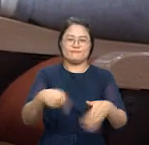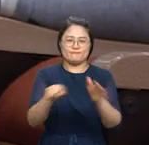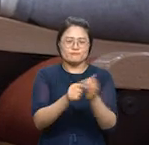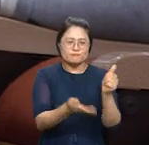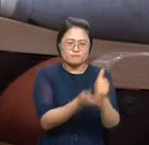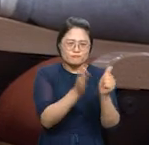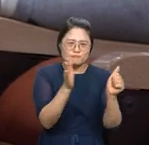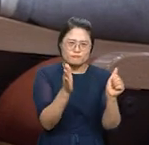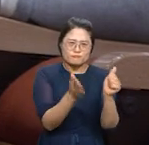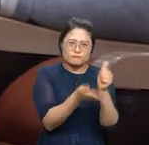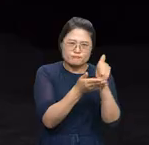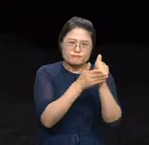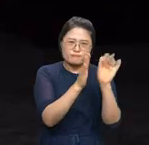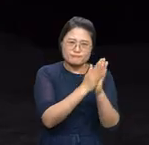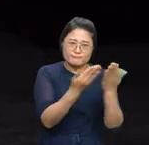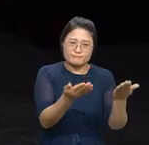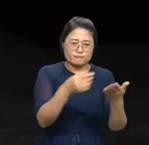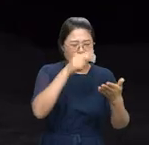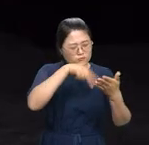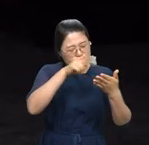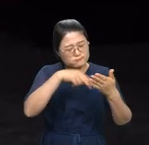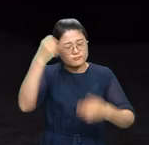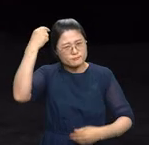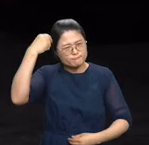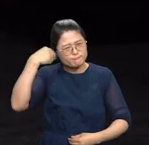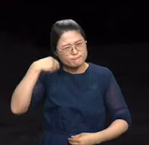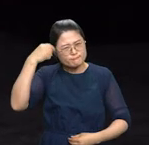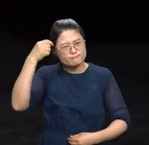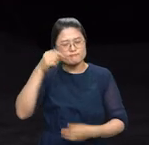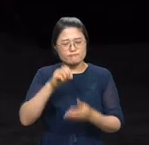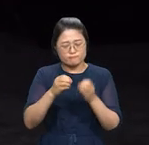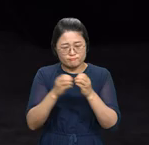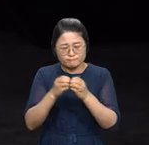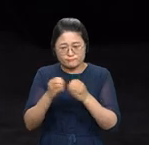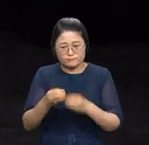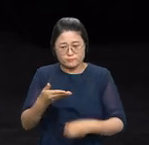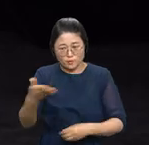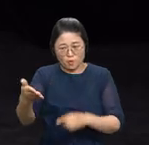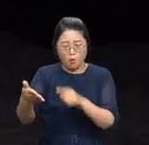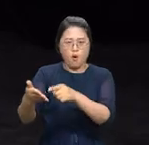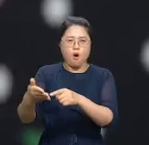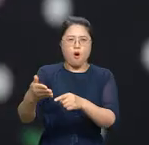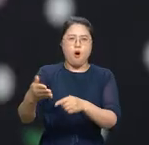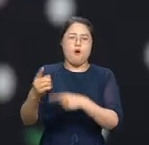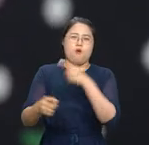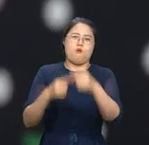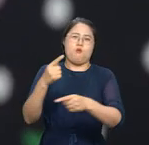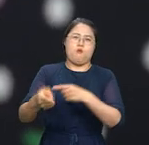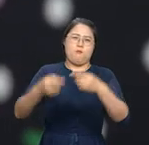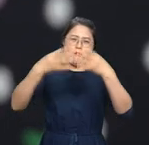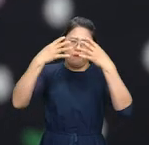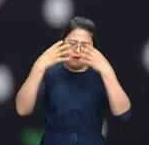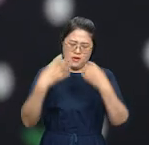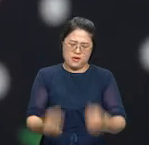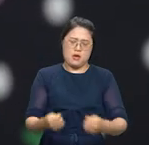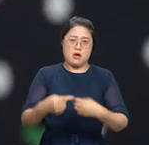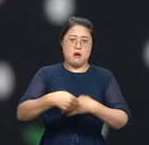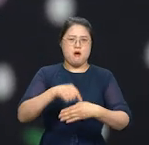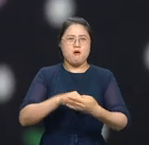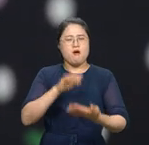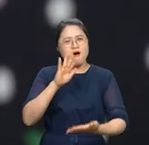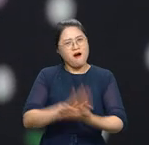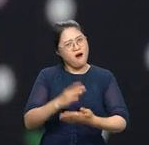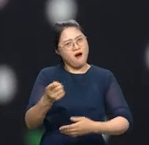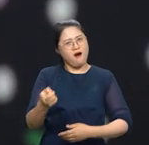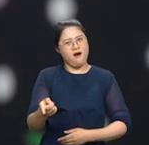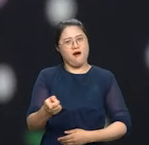및 칼럼을 읽고 소감문을 제출하는 레포트에도 많은 학생들이 참여하는 등 학습에 대한 열의가 어느 때보다